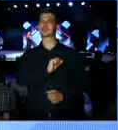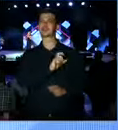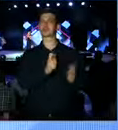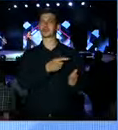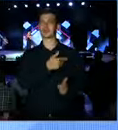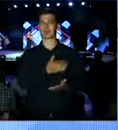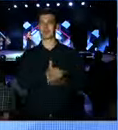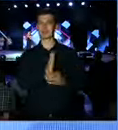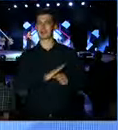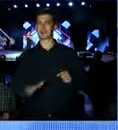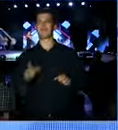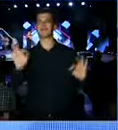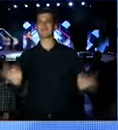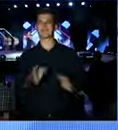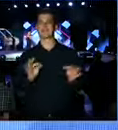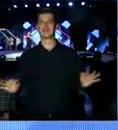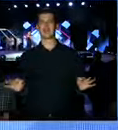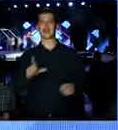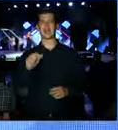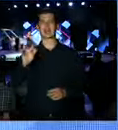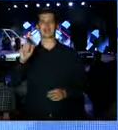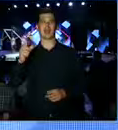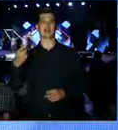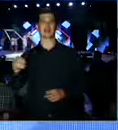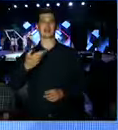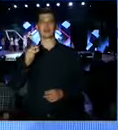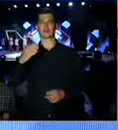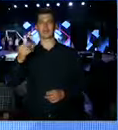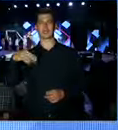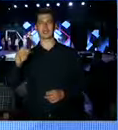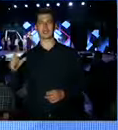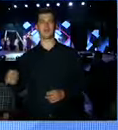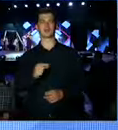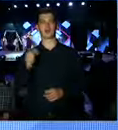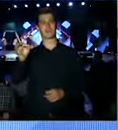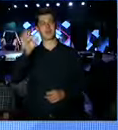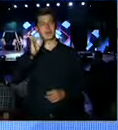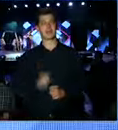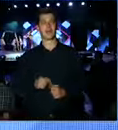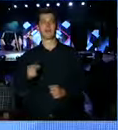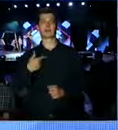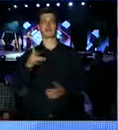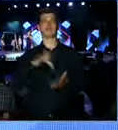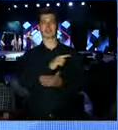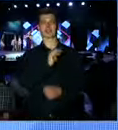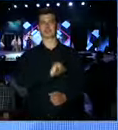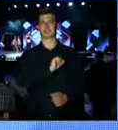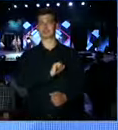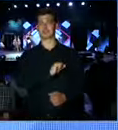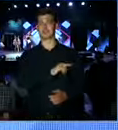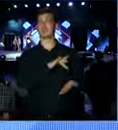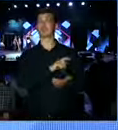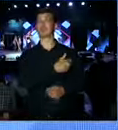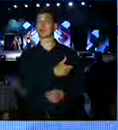z międzynarodowego festiwalu L'Estrade della Musica, Top Art Festival, który odbył się właśnie w Rzymie. I tam,